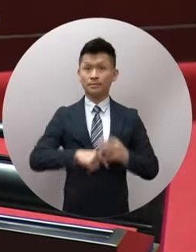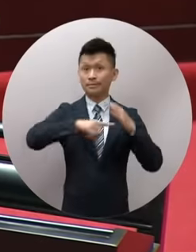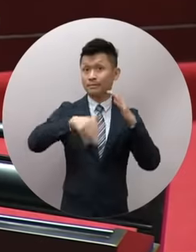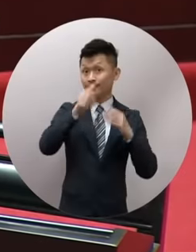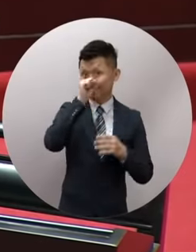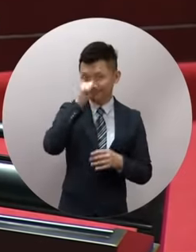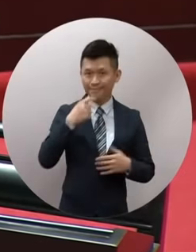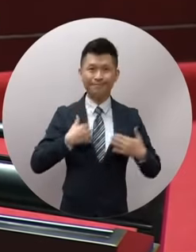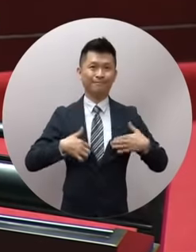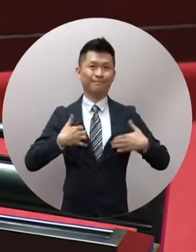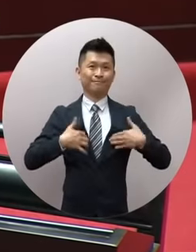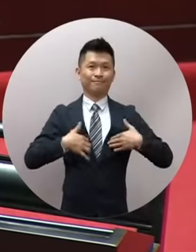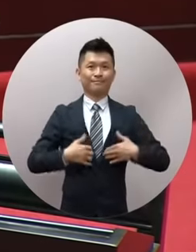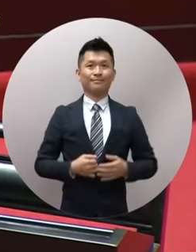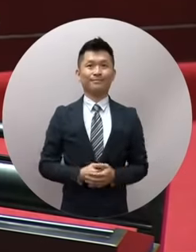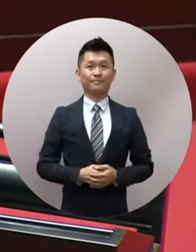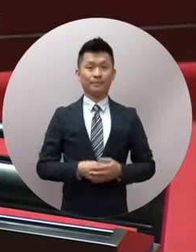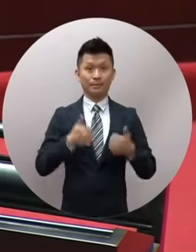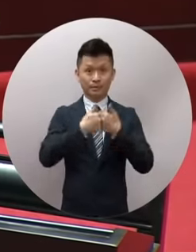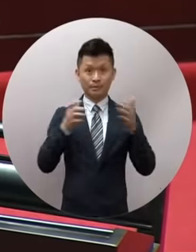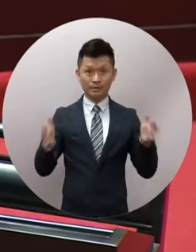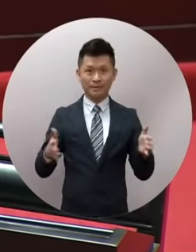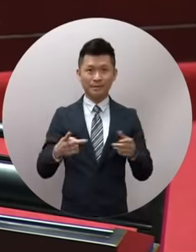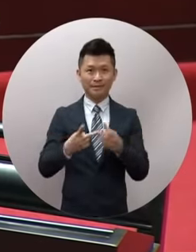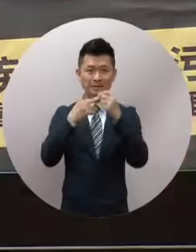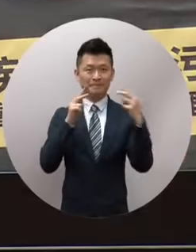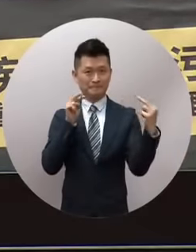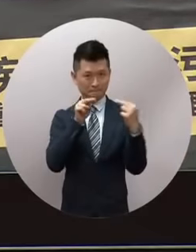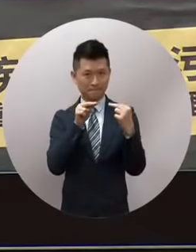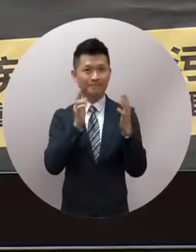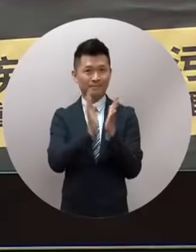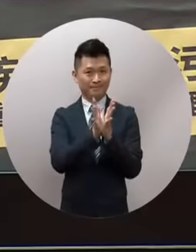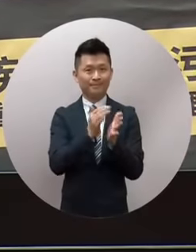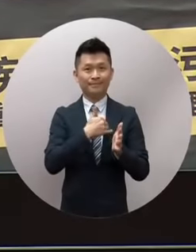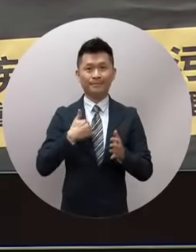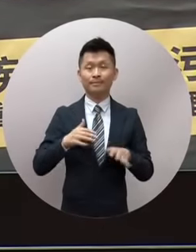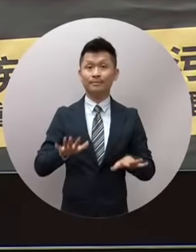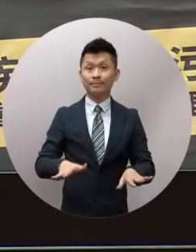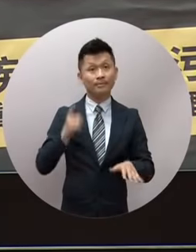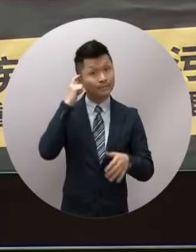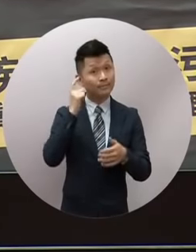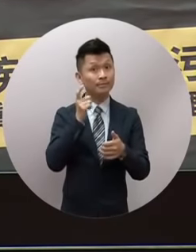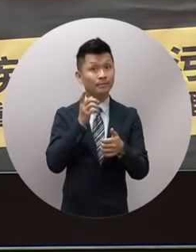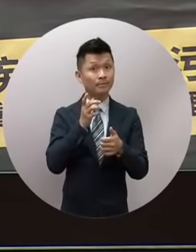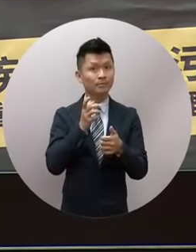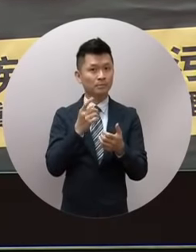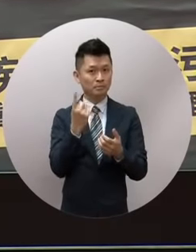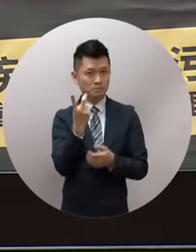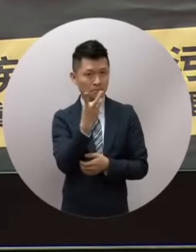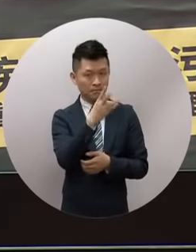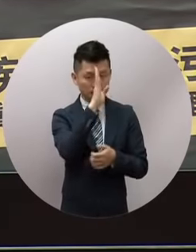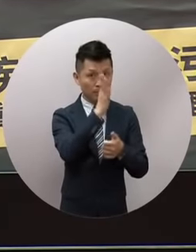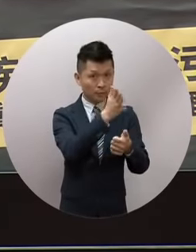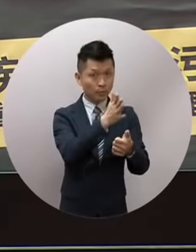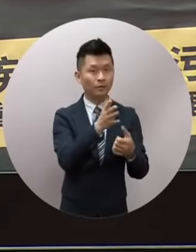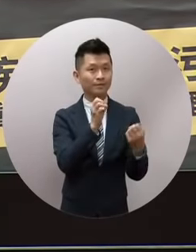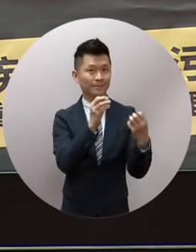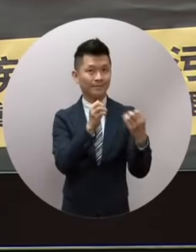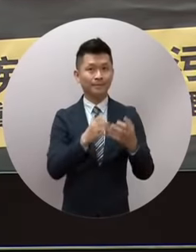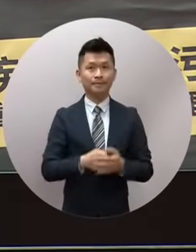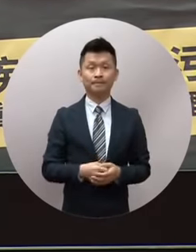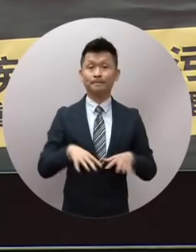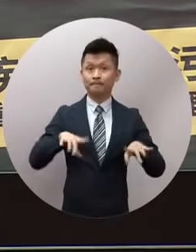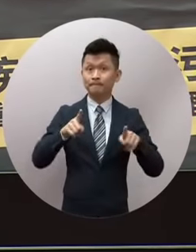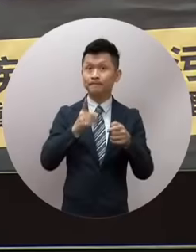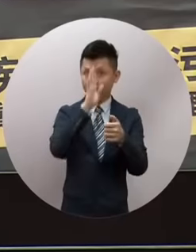院长你好，很高兴。 你好， 很高兴这个会期还有第二次跟您聊天的机会啊。那今天想要来就一些部分来跟您请教和聊一聊。那